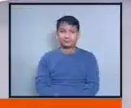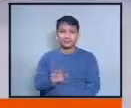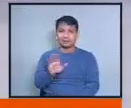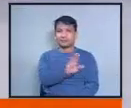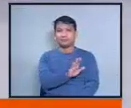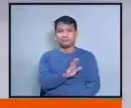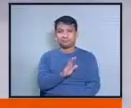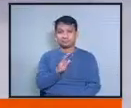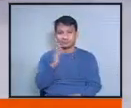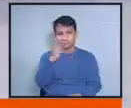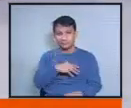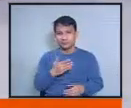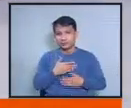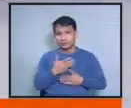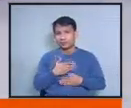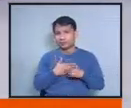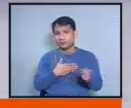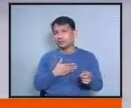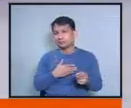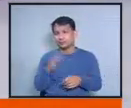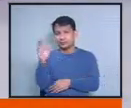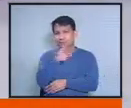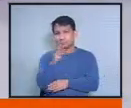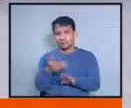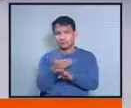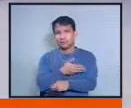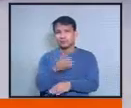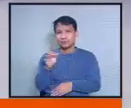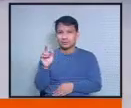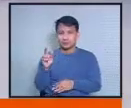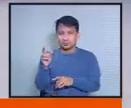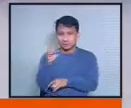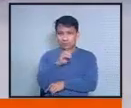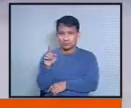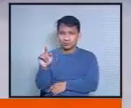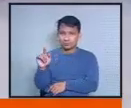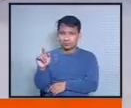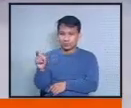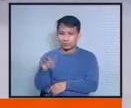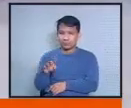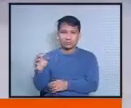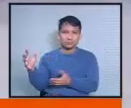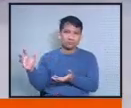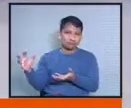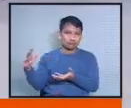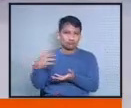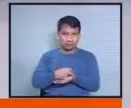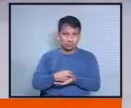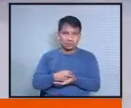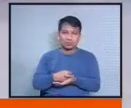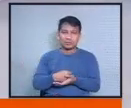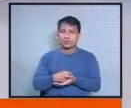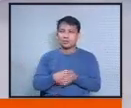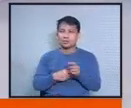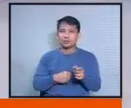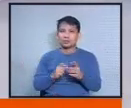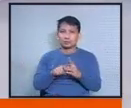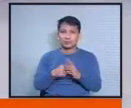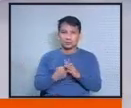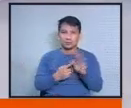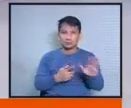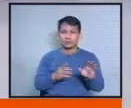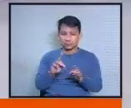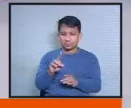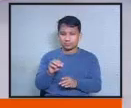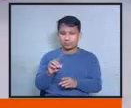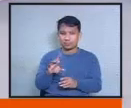nyo. Sinisiguro ko sa inyo, bago mag-December 24, masisingil nyo lahat ng dapat singilin. Pero umpisa natin sa Dole,